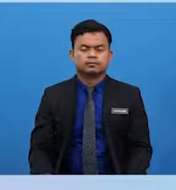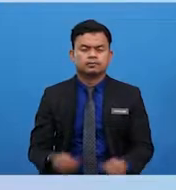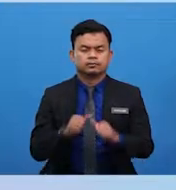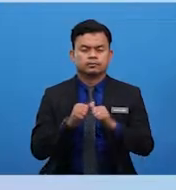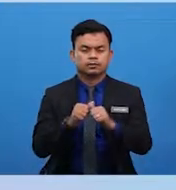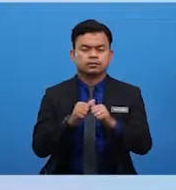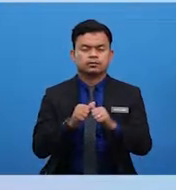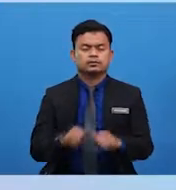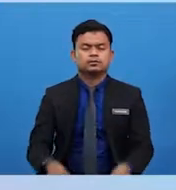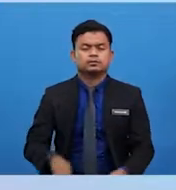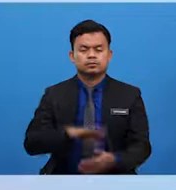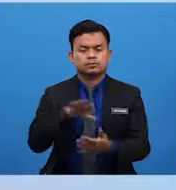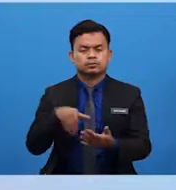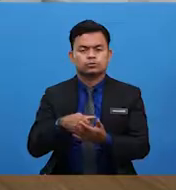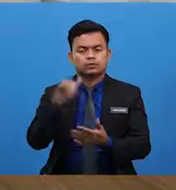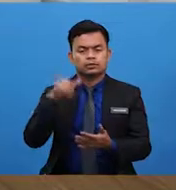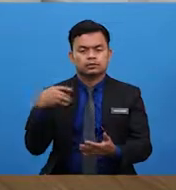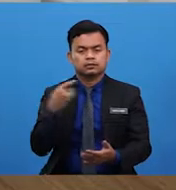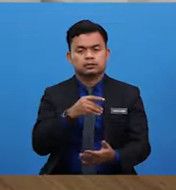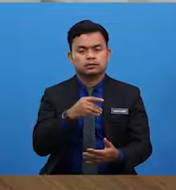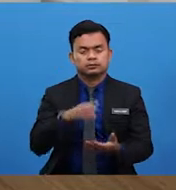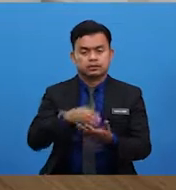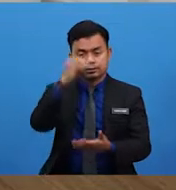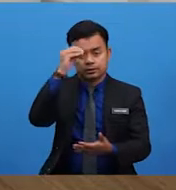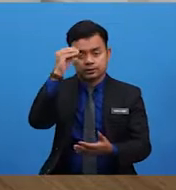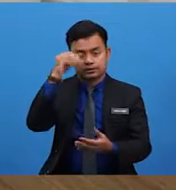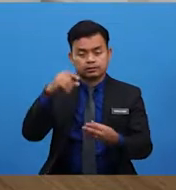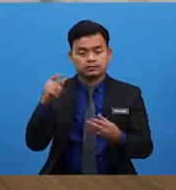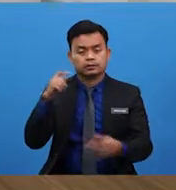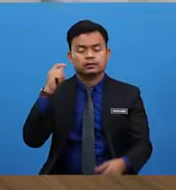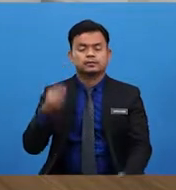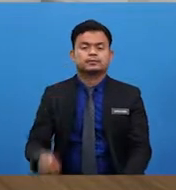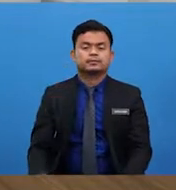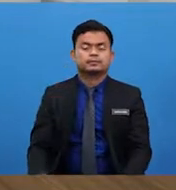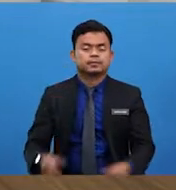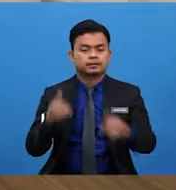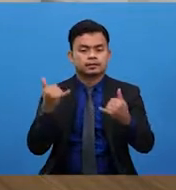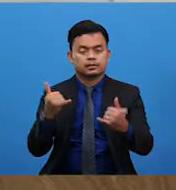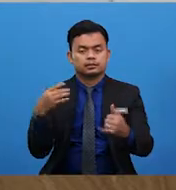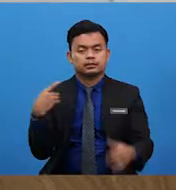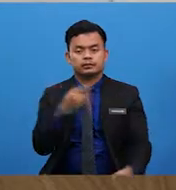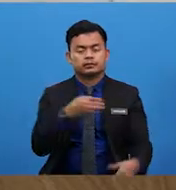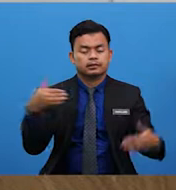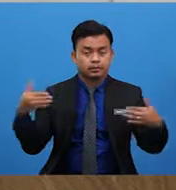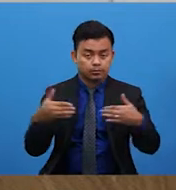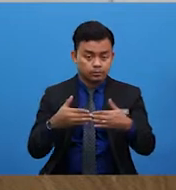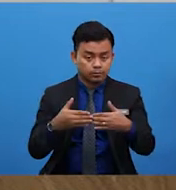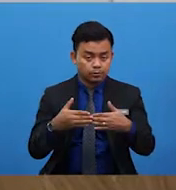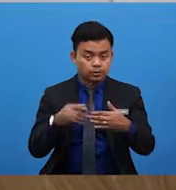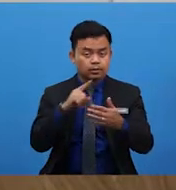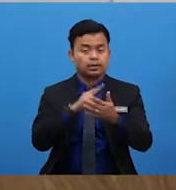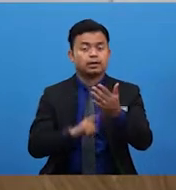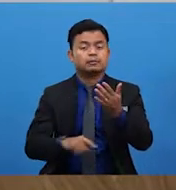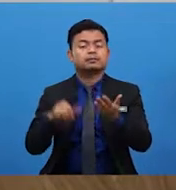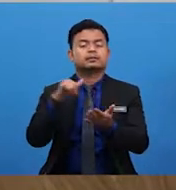simetri dan Hai dan kita akan sambung tentang berkaitan dengan media beresiko ya menurut Wikipedia